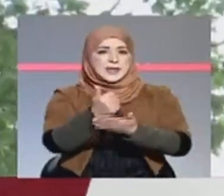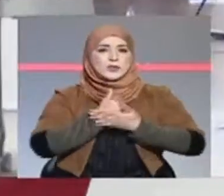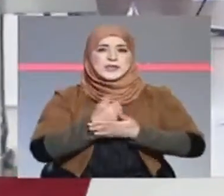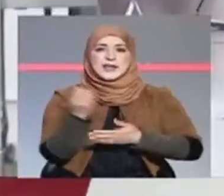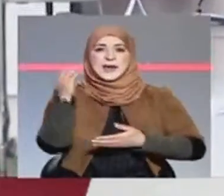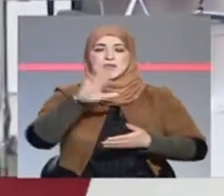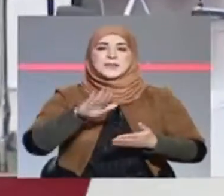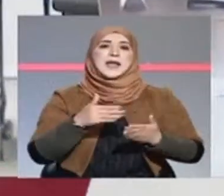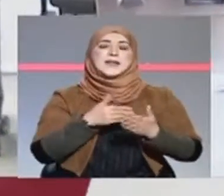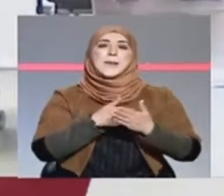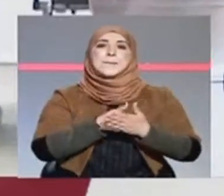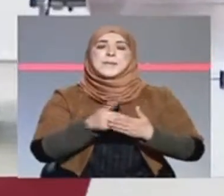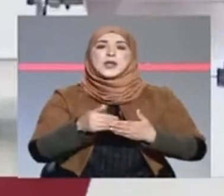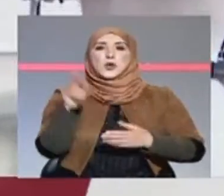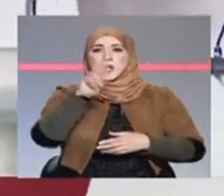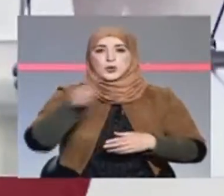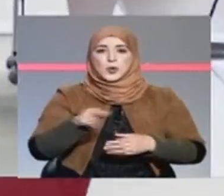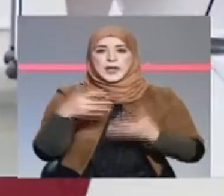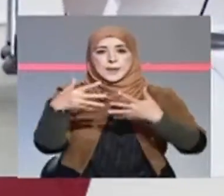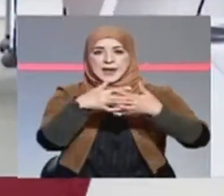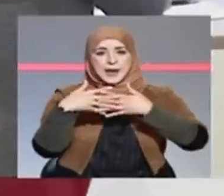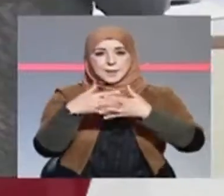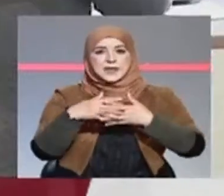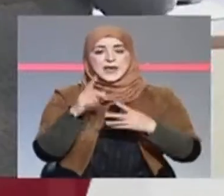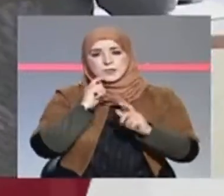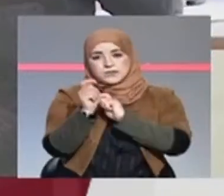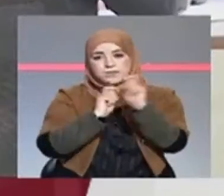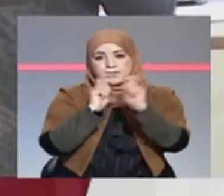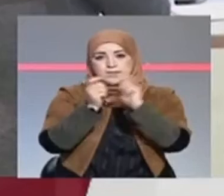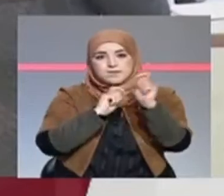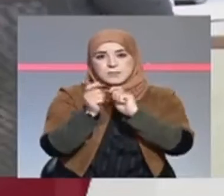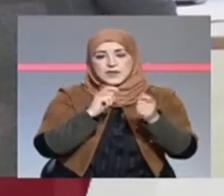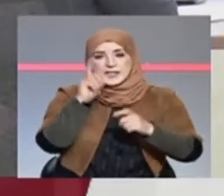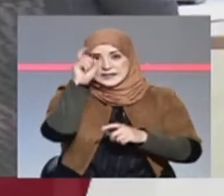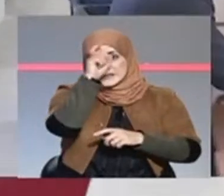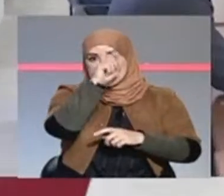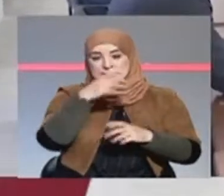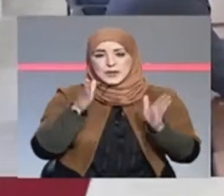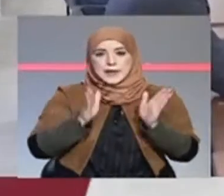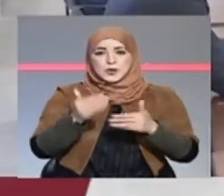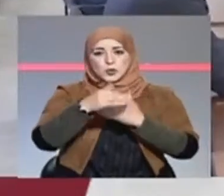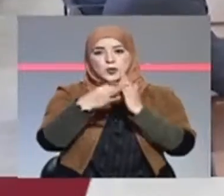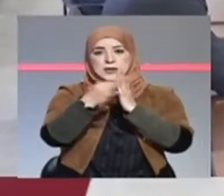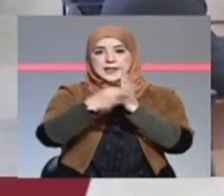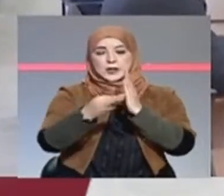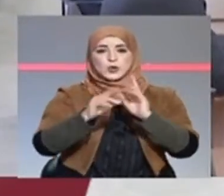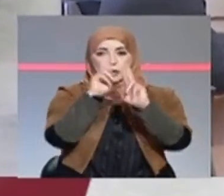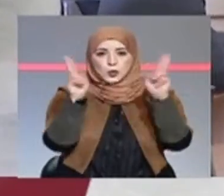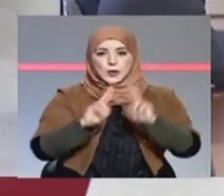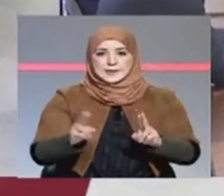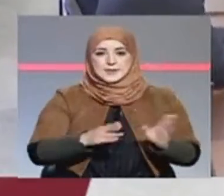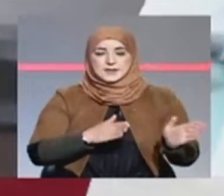مائه مليون دولار من الاداره الامريكيه خلال مفاوضات الدوليه